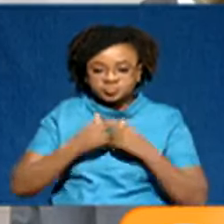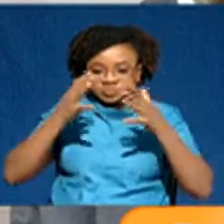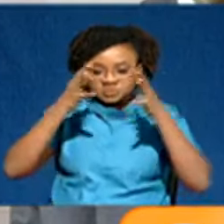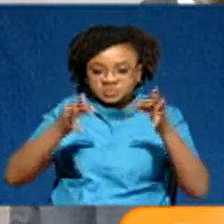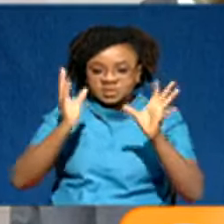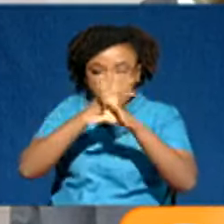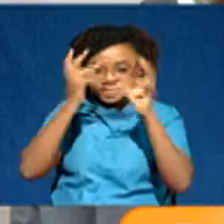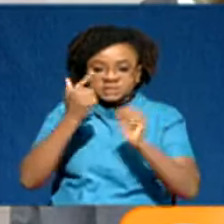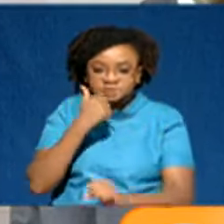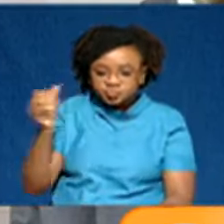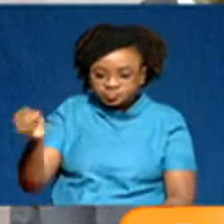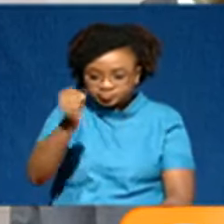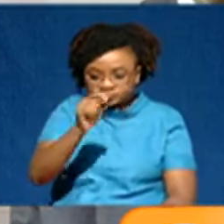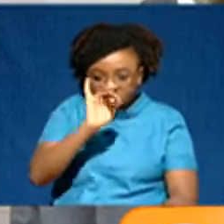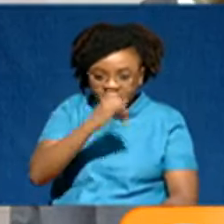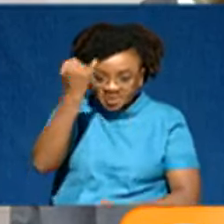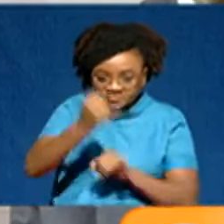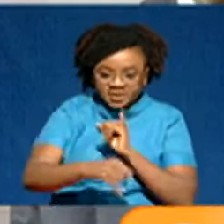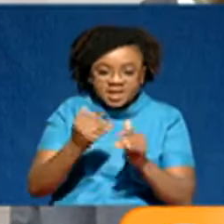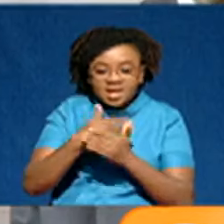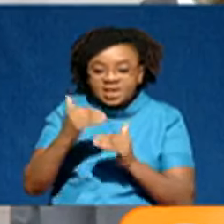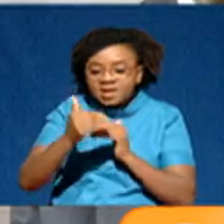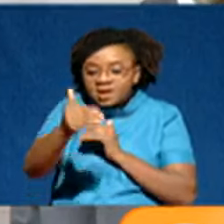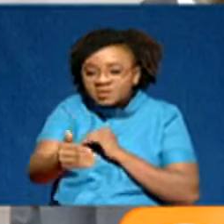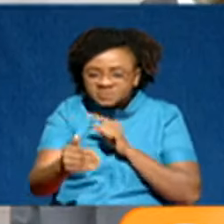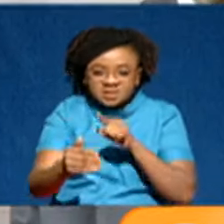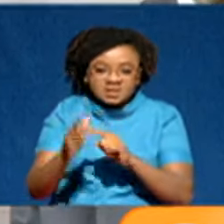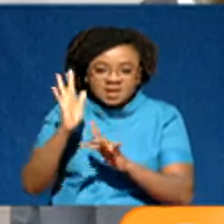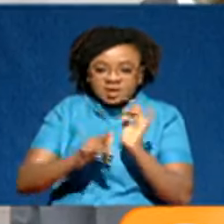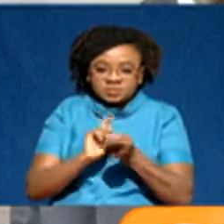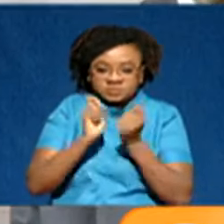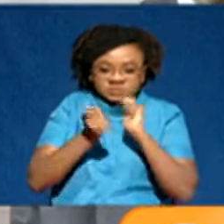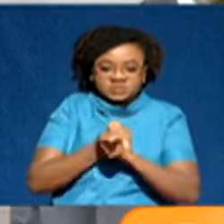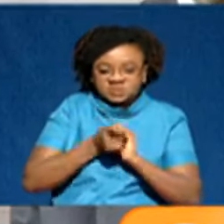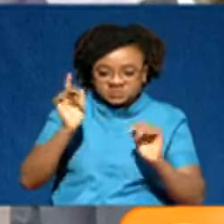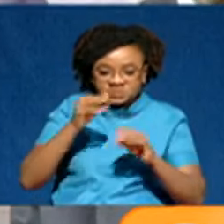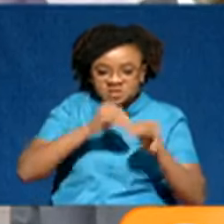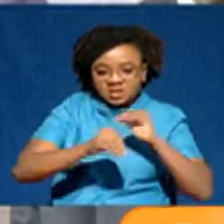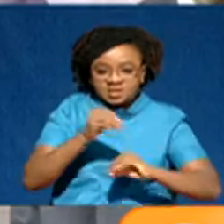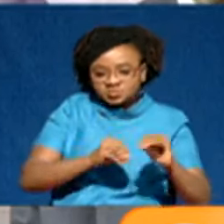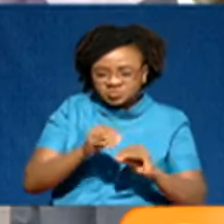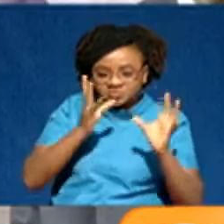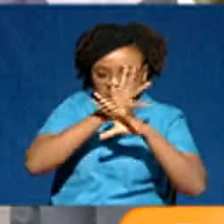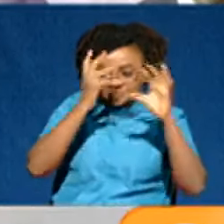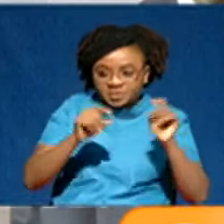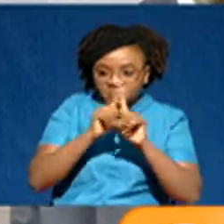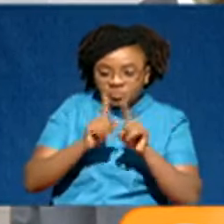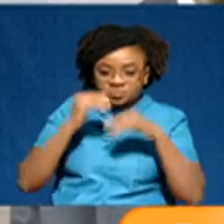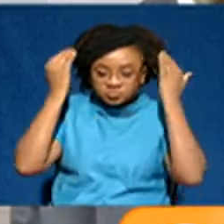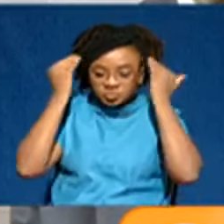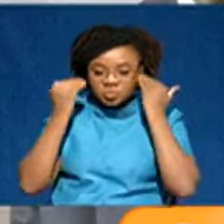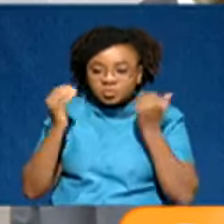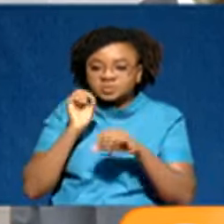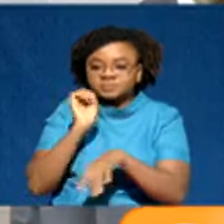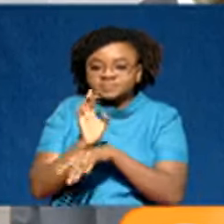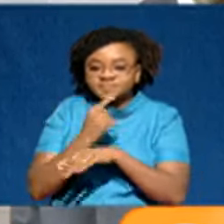mwisho. Ukaguzi wowote wa matokeo baadaye hauwezi batilisha uchaguzi wa urais. Mahakama aidha imearifiwa